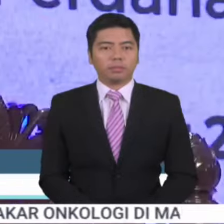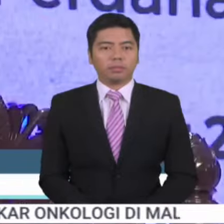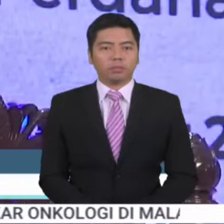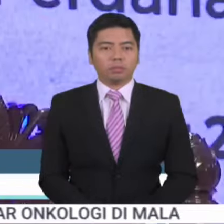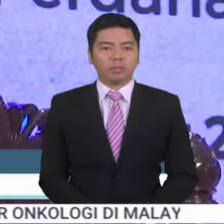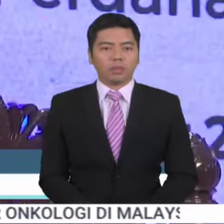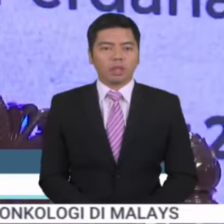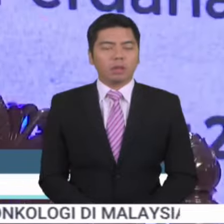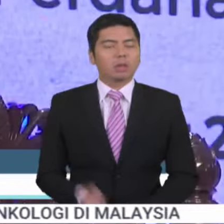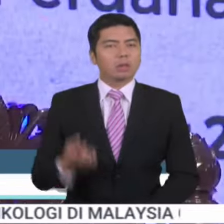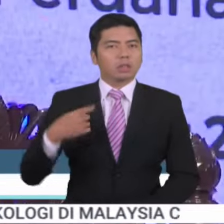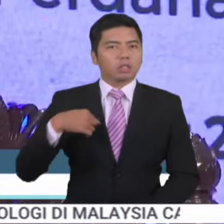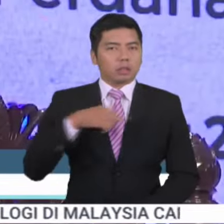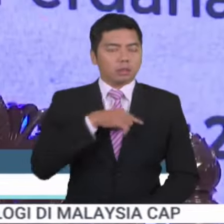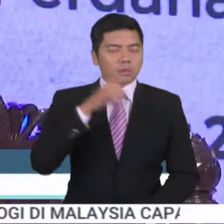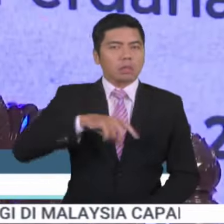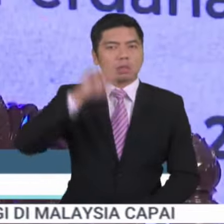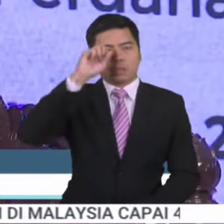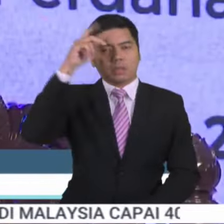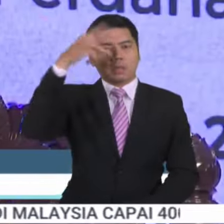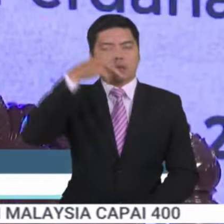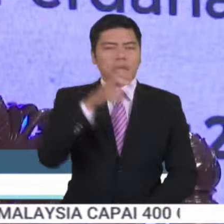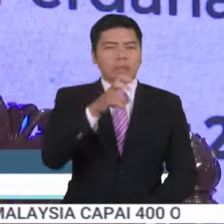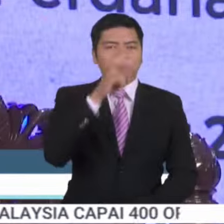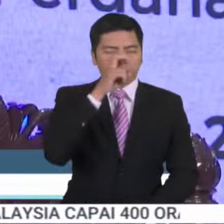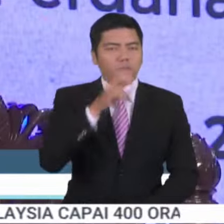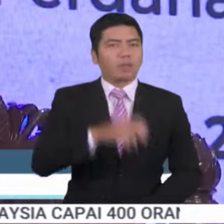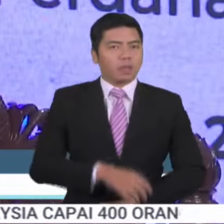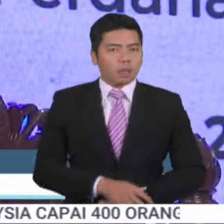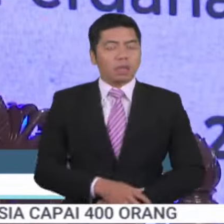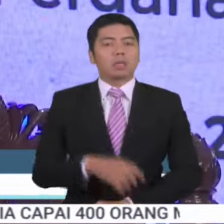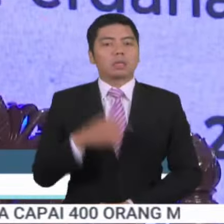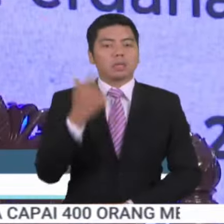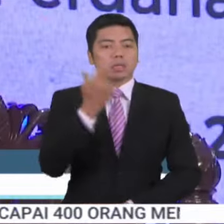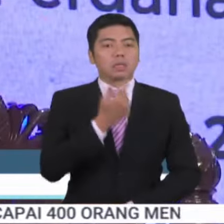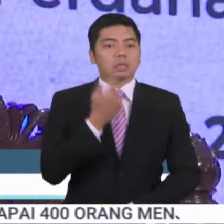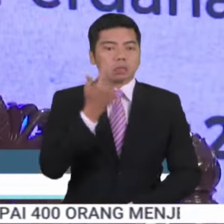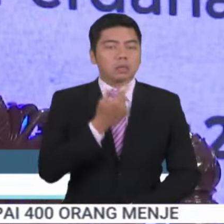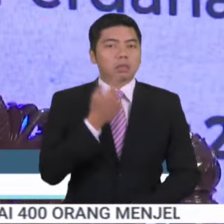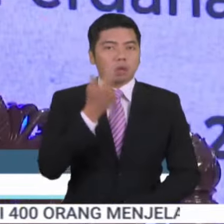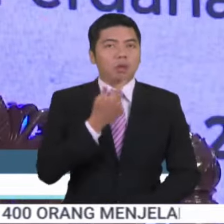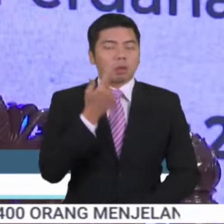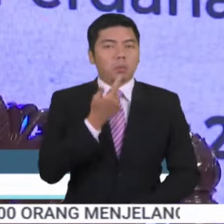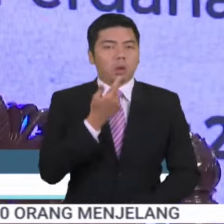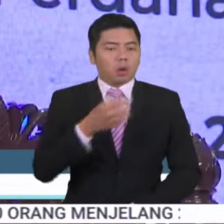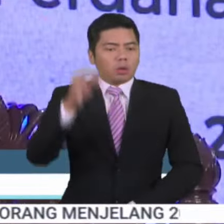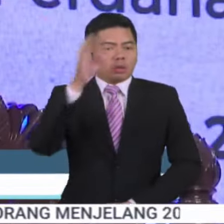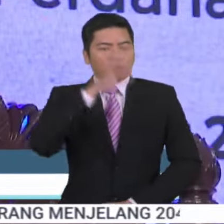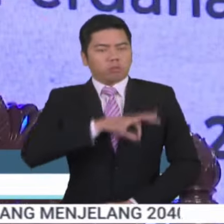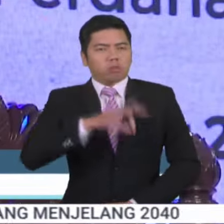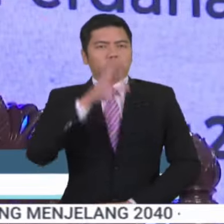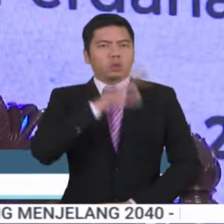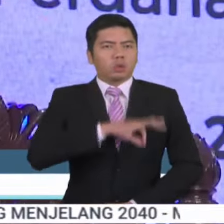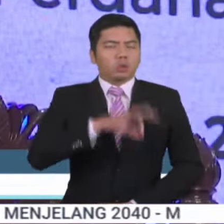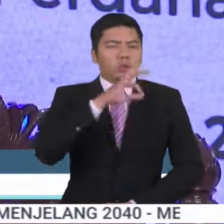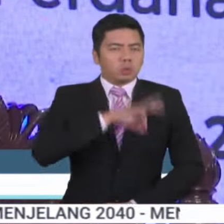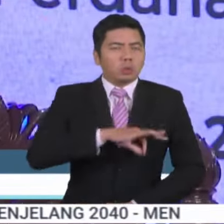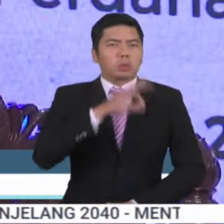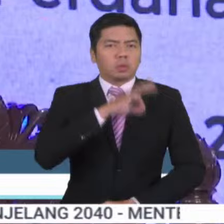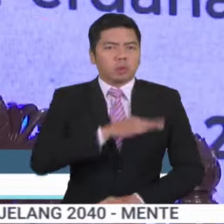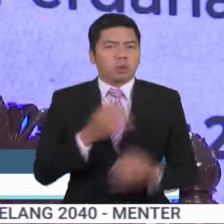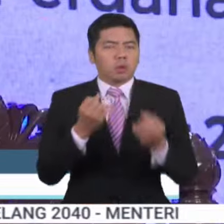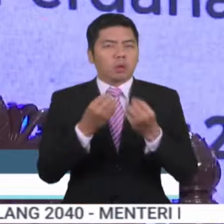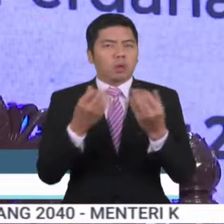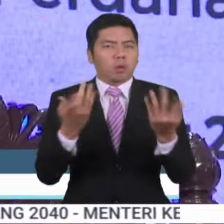Kita ambil sikap tegas, siapa yang punggah kekayaan berbilion ringgit, tak peduli dulu